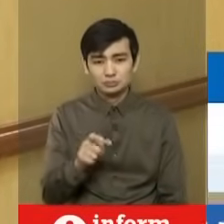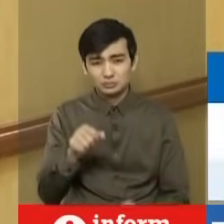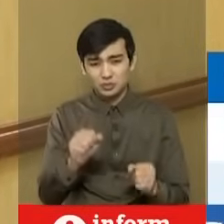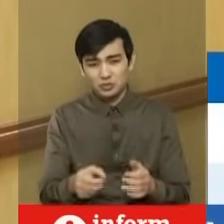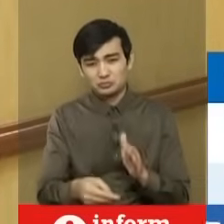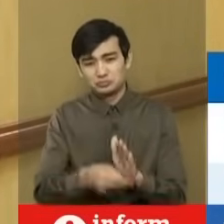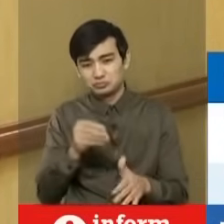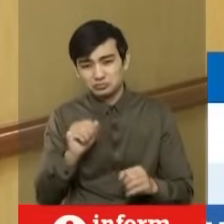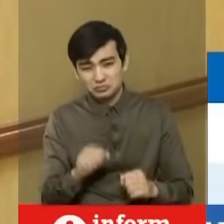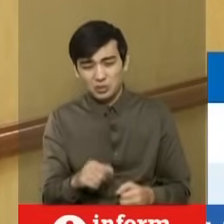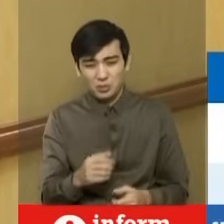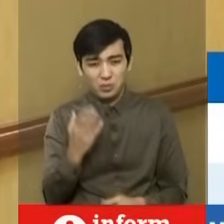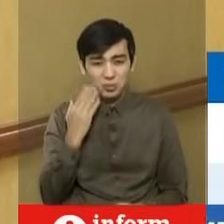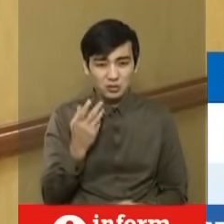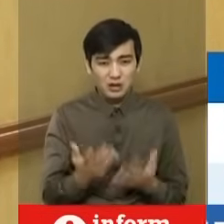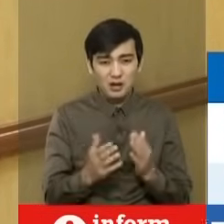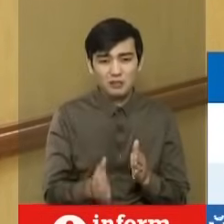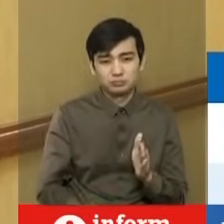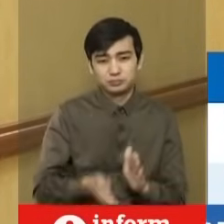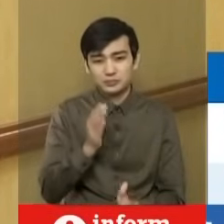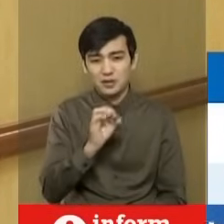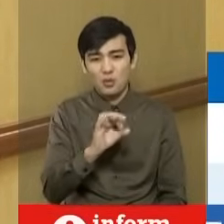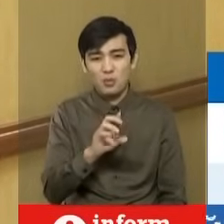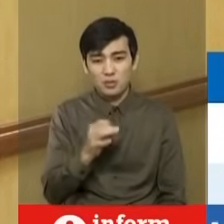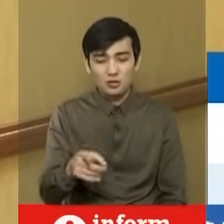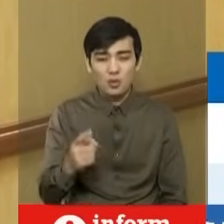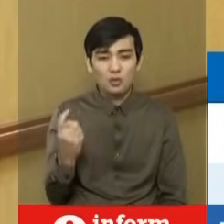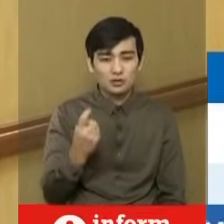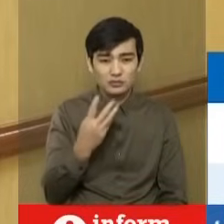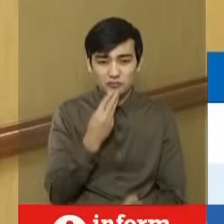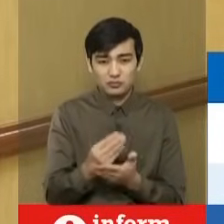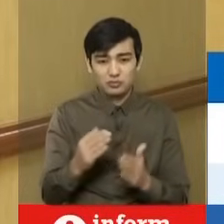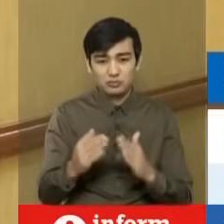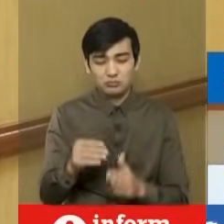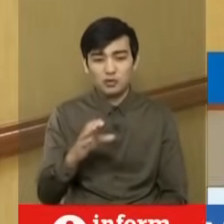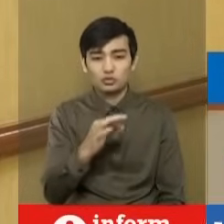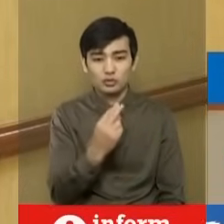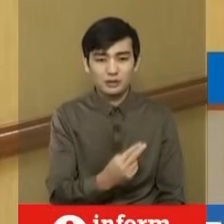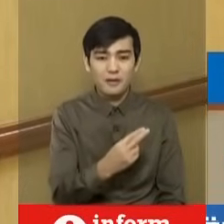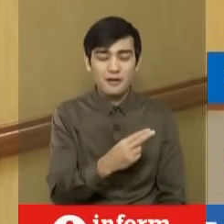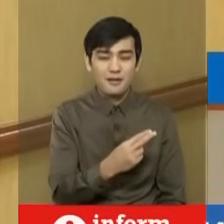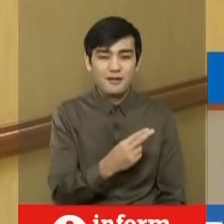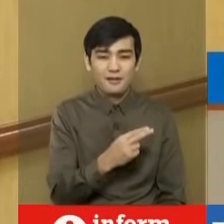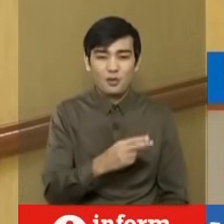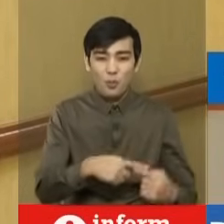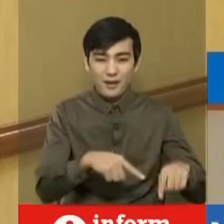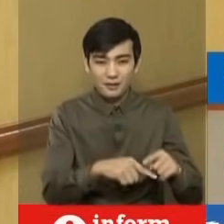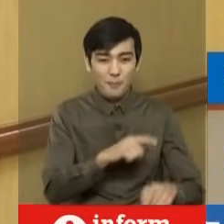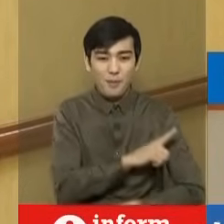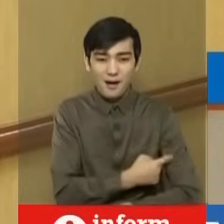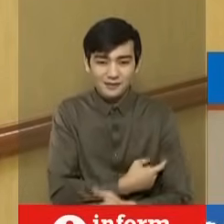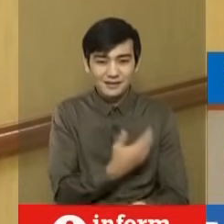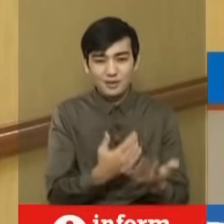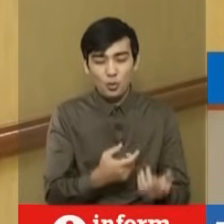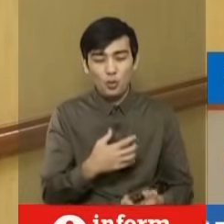обое меняете хозяин этого объекта все засо объект это эта больница Это главрач должен как Е заказать у себя в